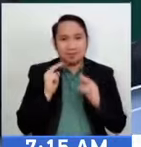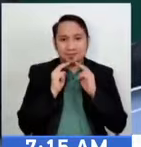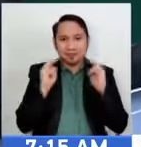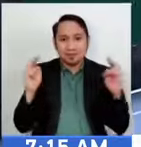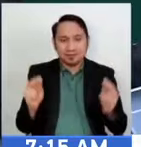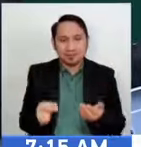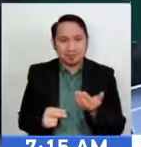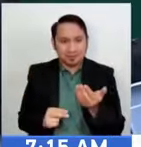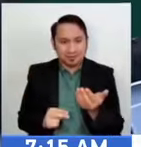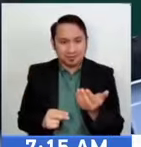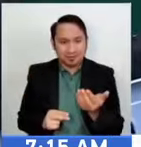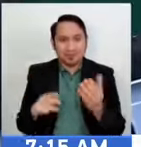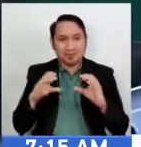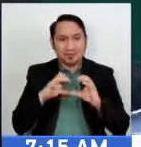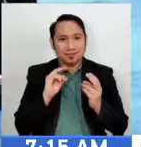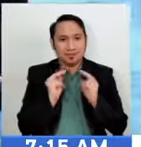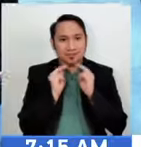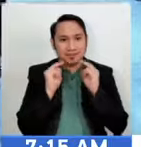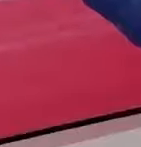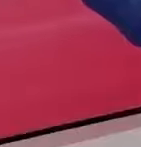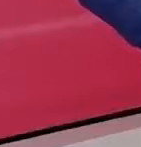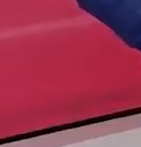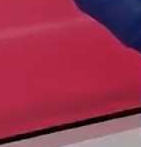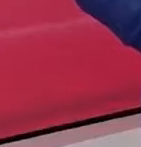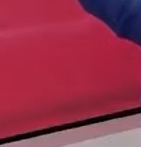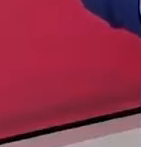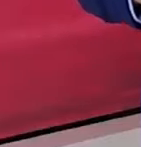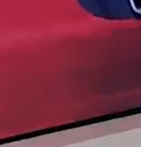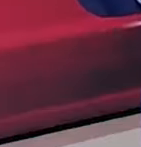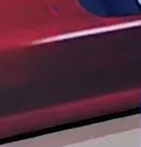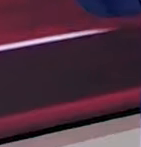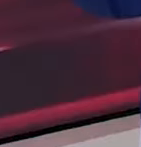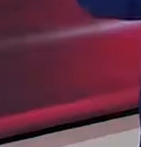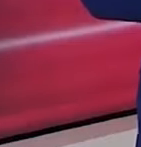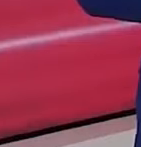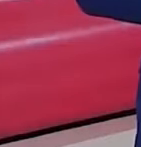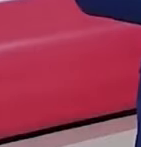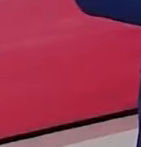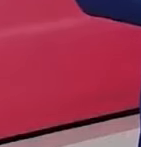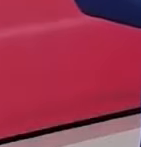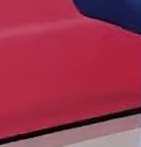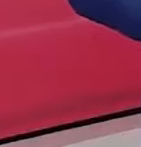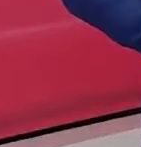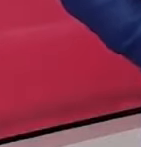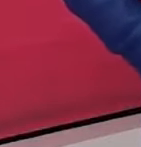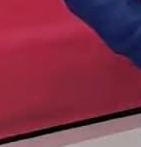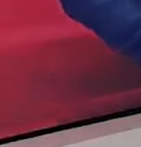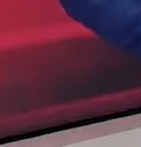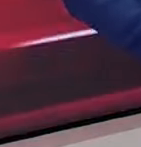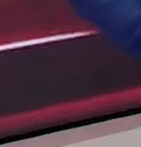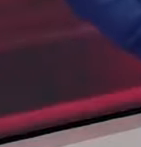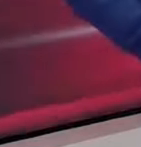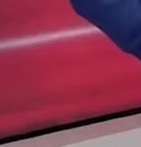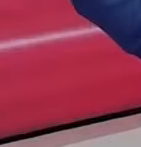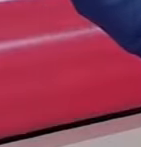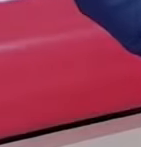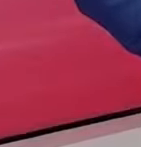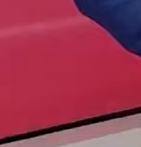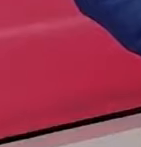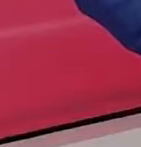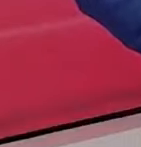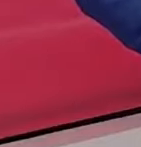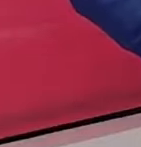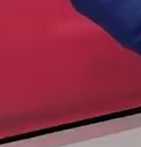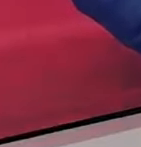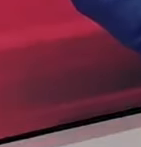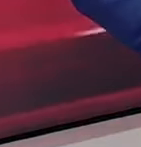sa GMA Integrated News. Mga kapuso, para laging una sa mga balita, bisitahin at mag-subscribe sa GMA Integrated News